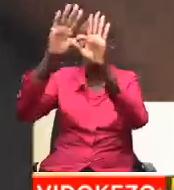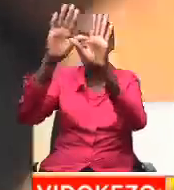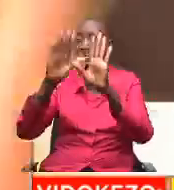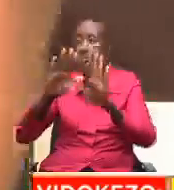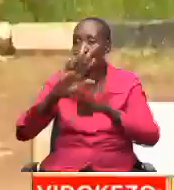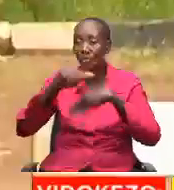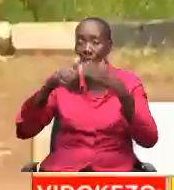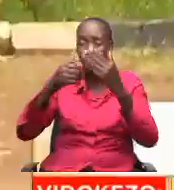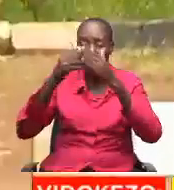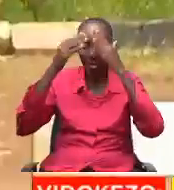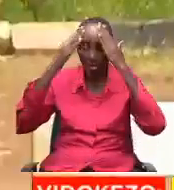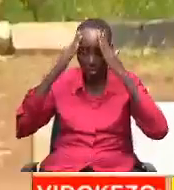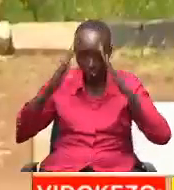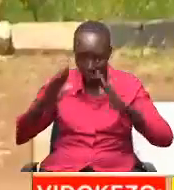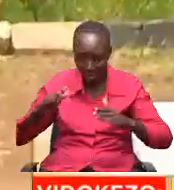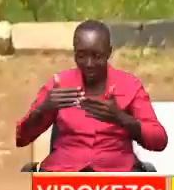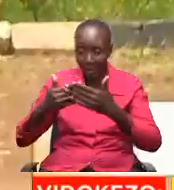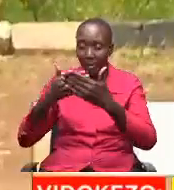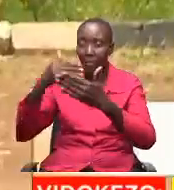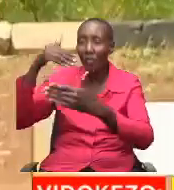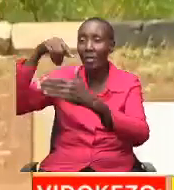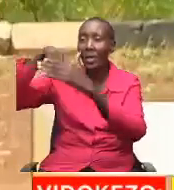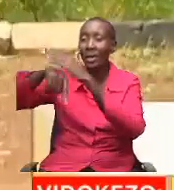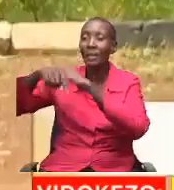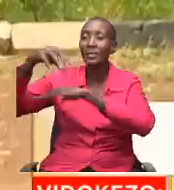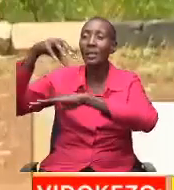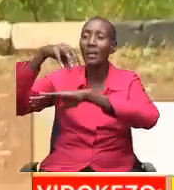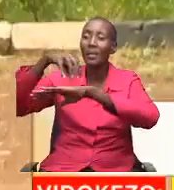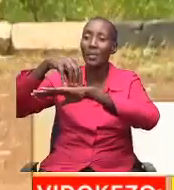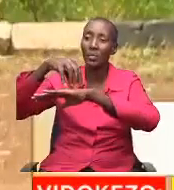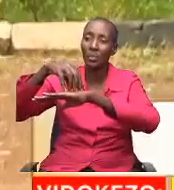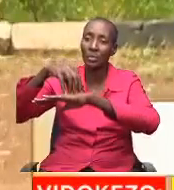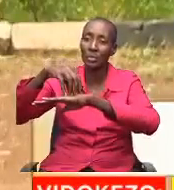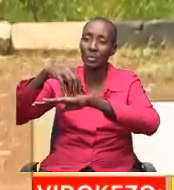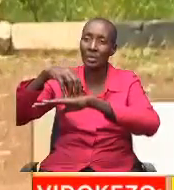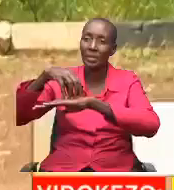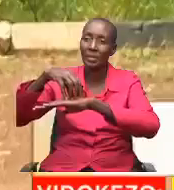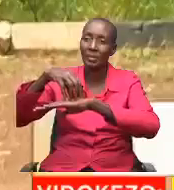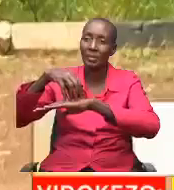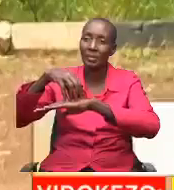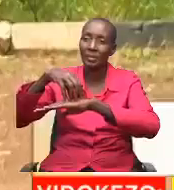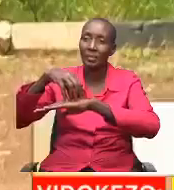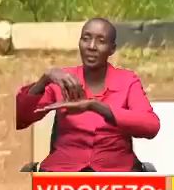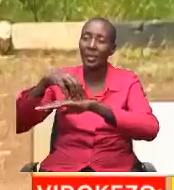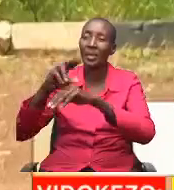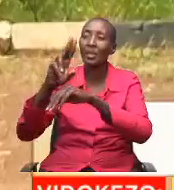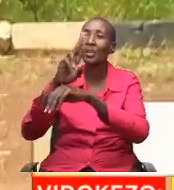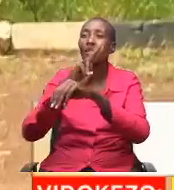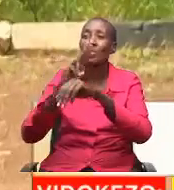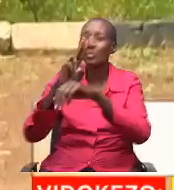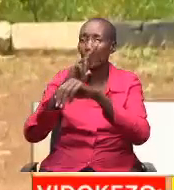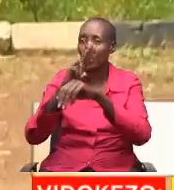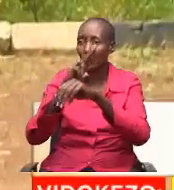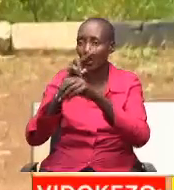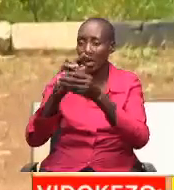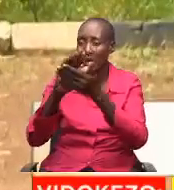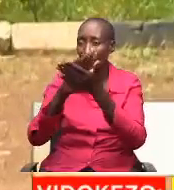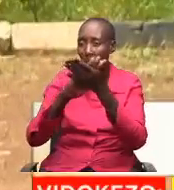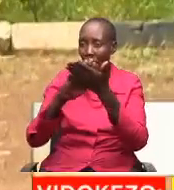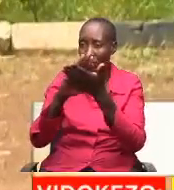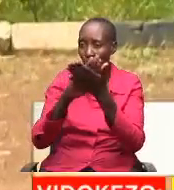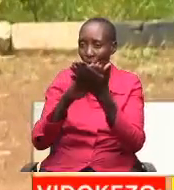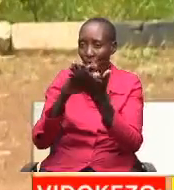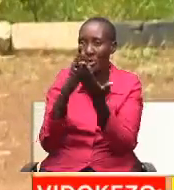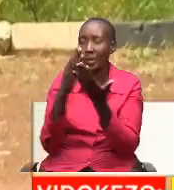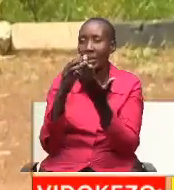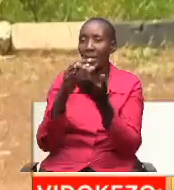Waislamu kabla hawajaingia msikitini waweze kutumia yale sabuni katika hali